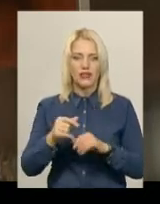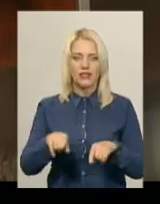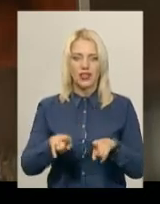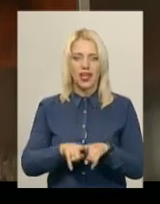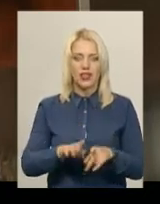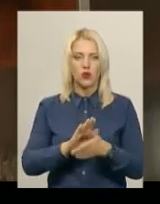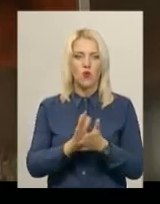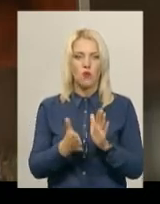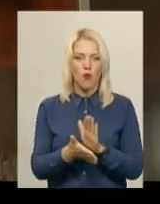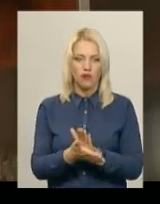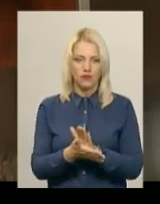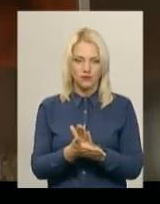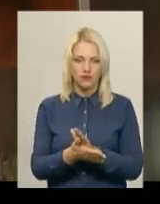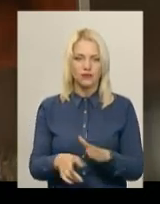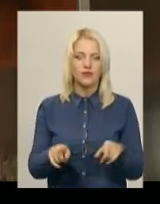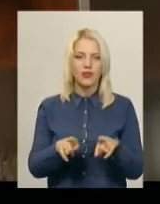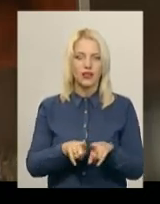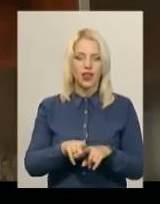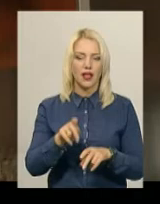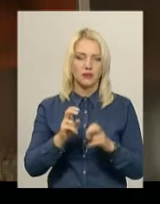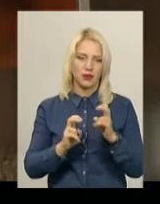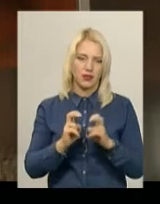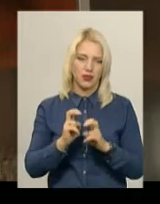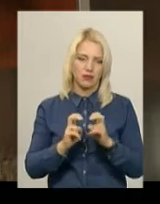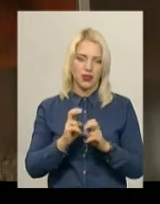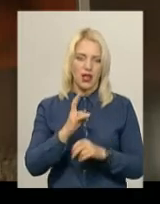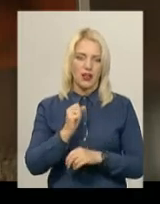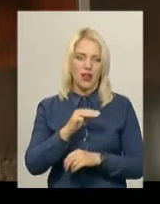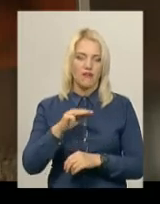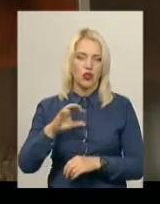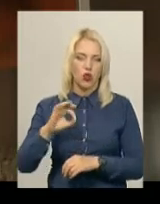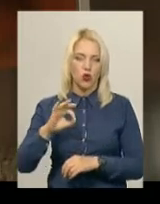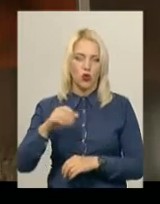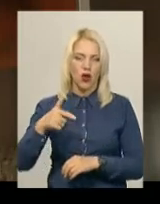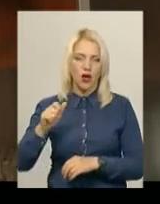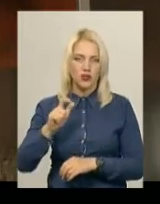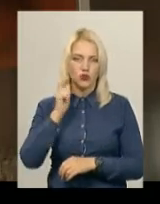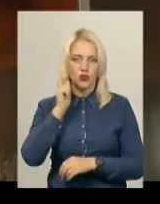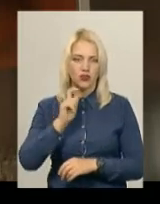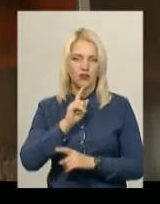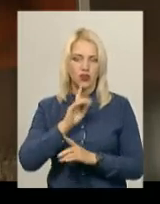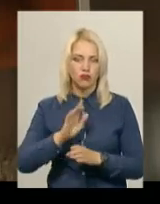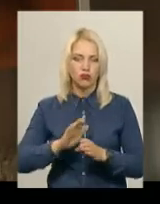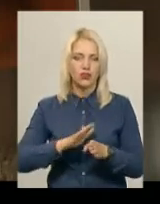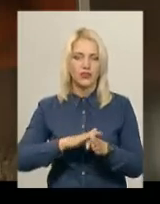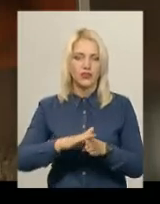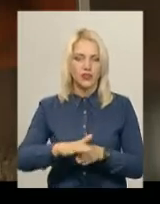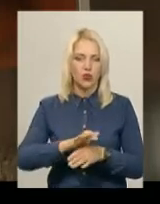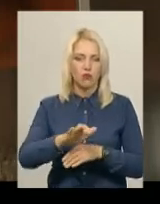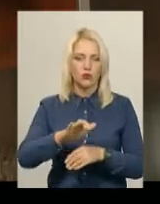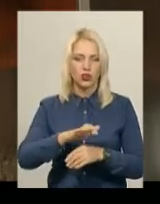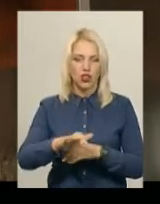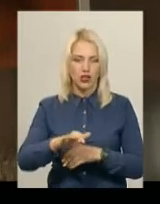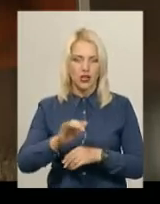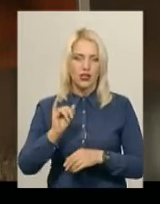таких умов дане підприємство, тобто НАК «Нафтогаз України» не буде здійснювати постачання і виділяти номінацію